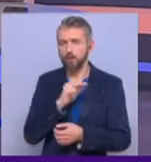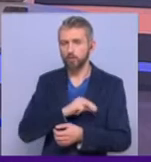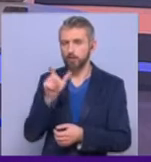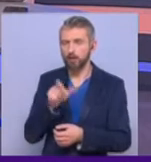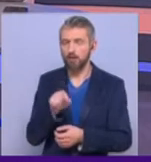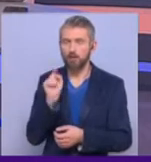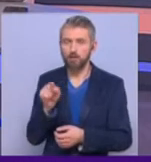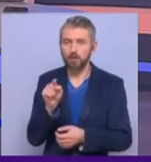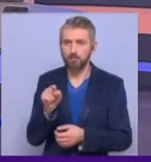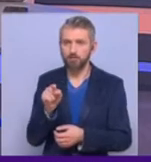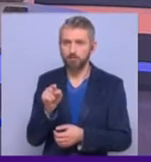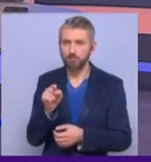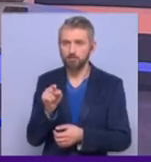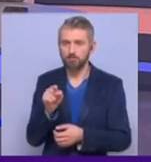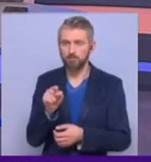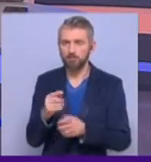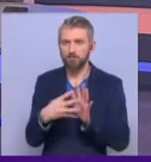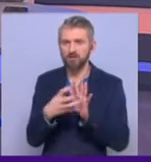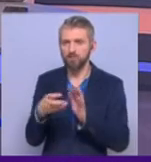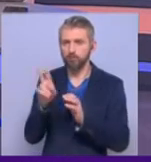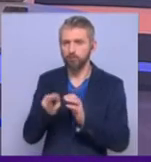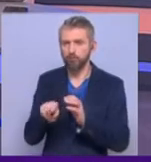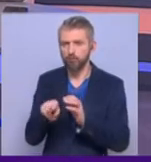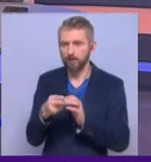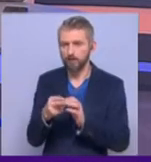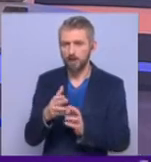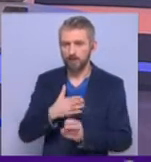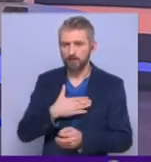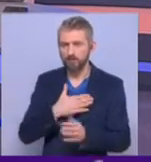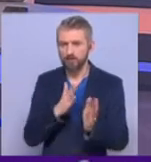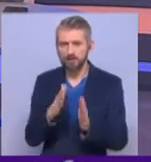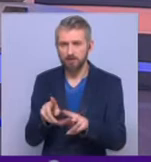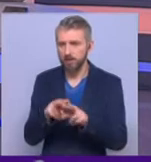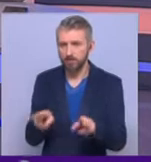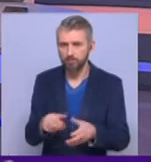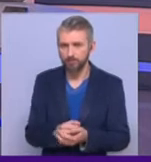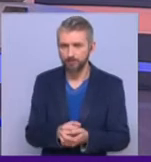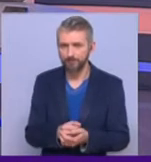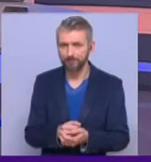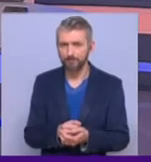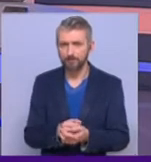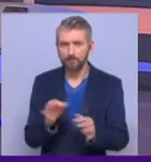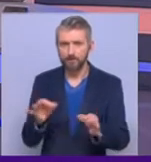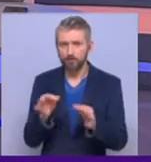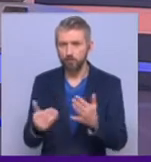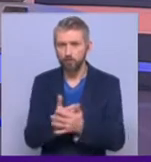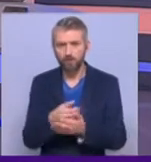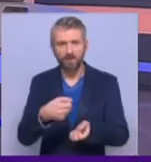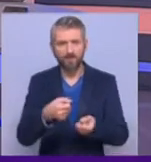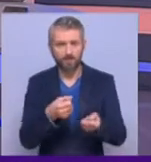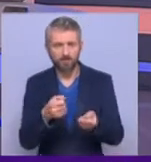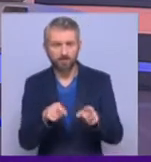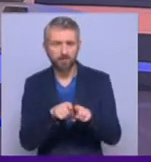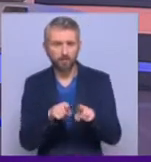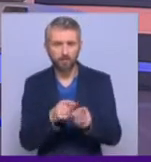там с удара составляет порядка $900. Наша система та же самая. То есть принципиально ничего. Ті ж вентилі, ті ж датчики.